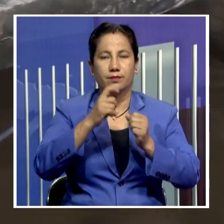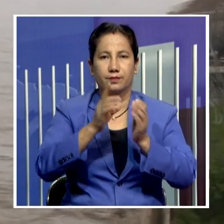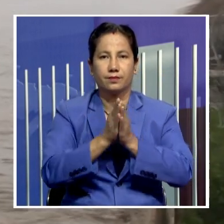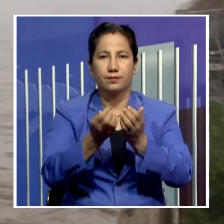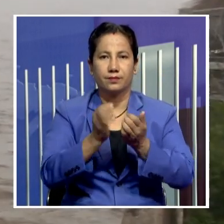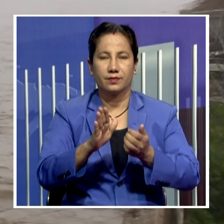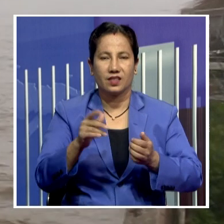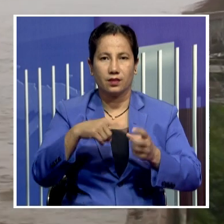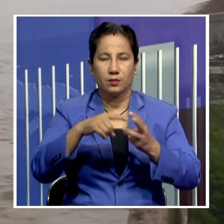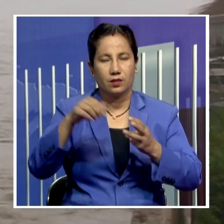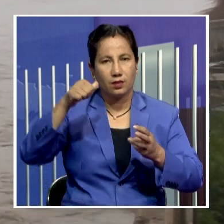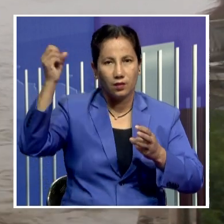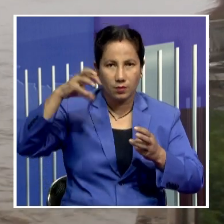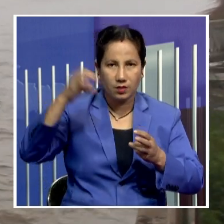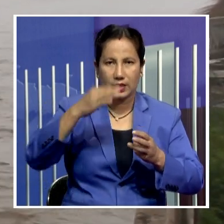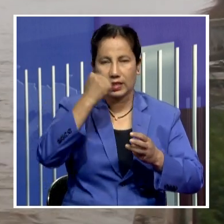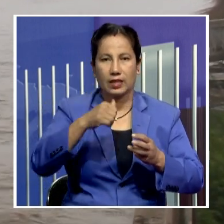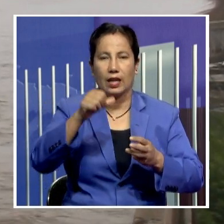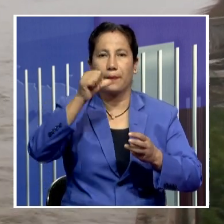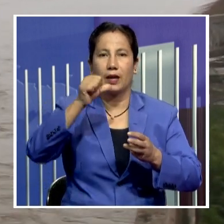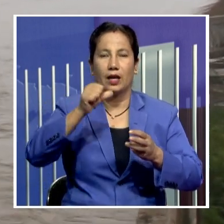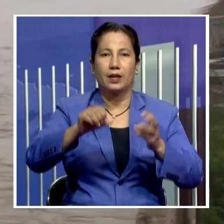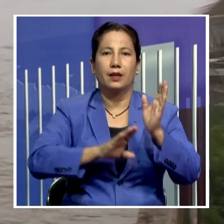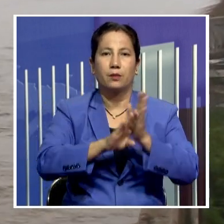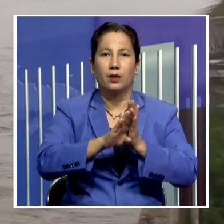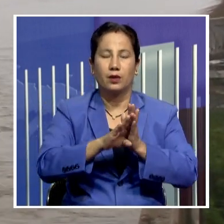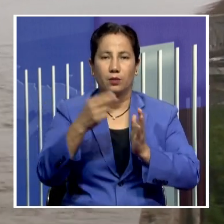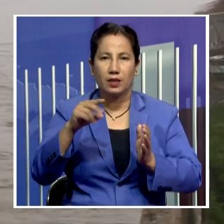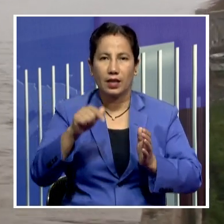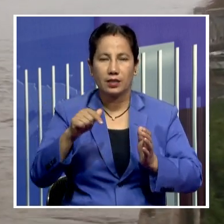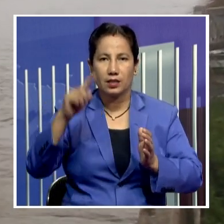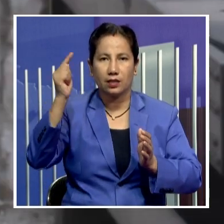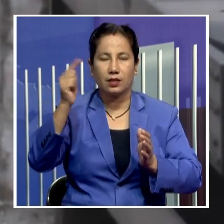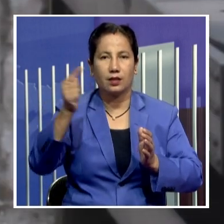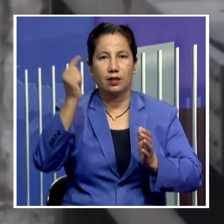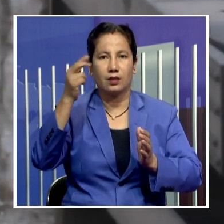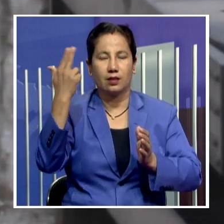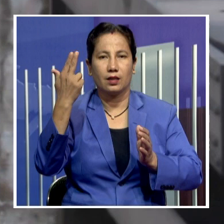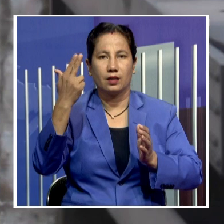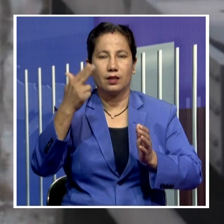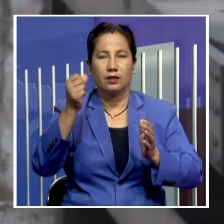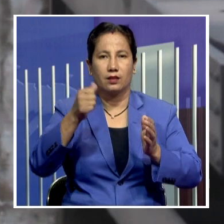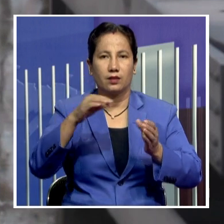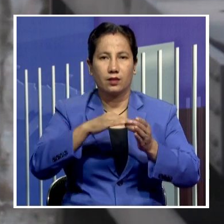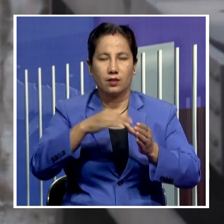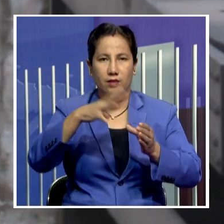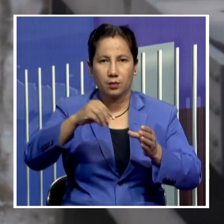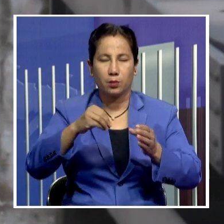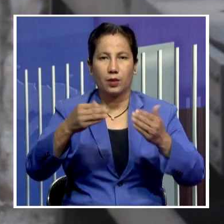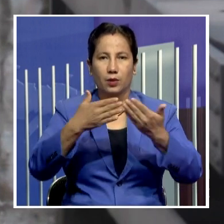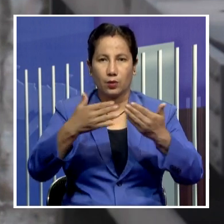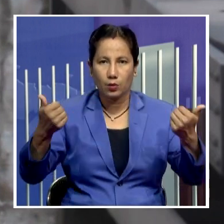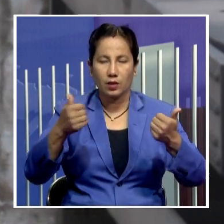छ। यसैबीच लगातारको वर्षाका कारण पानीको बहाव बढेपछि आज नारायणी नदीमा रहेको गण्डक ब्यारेजका सबै ढोका खोलिएका